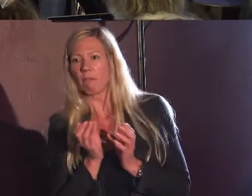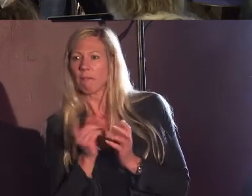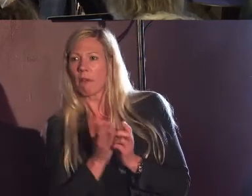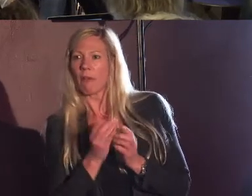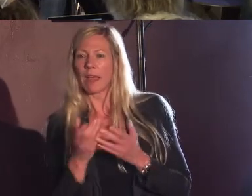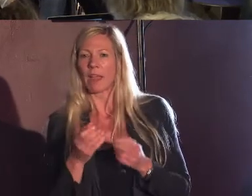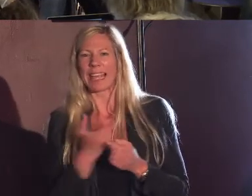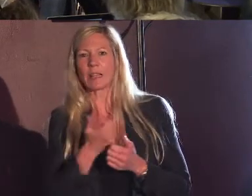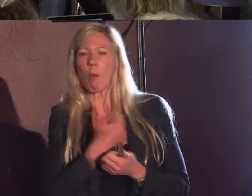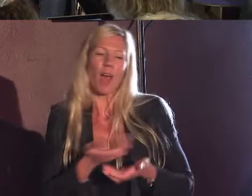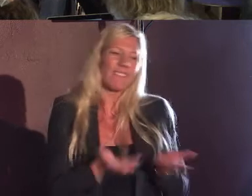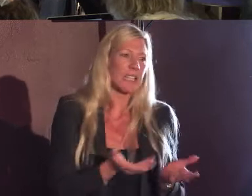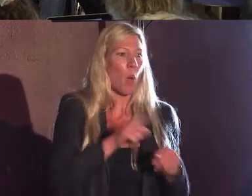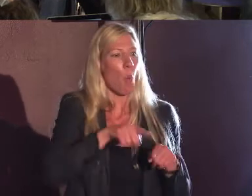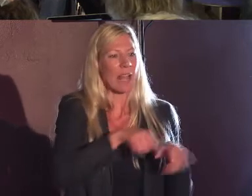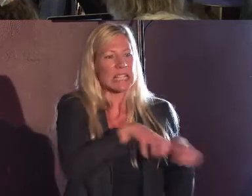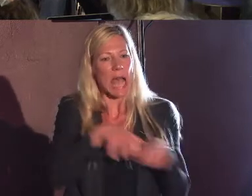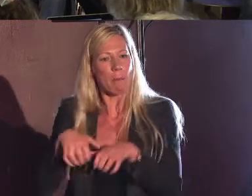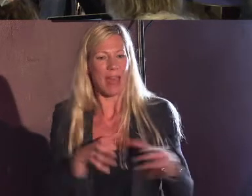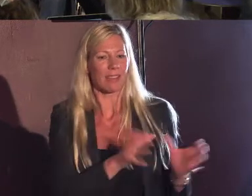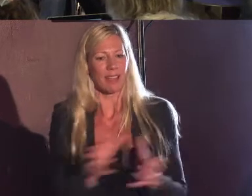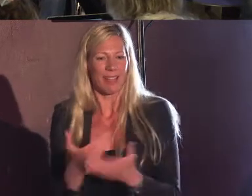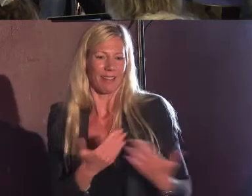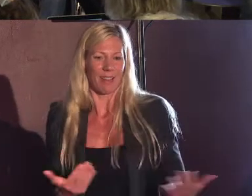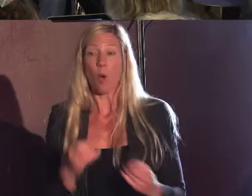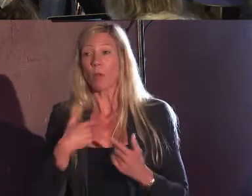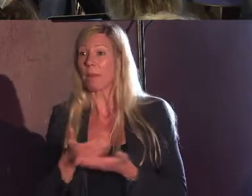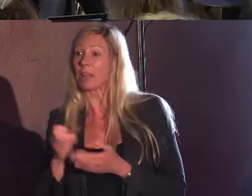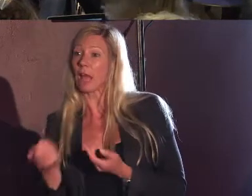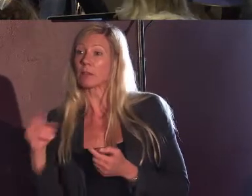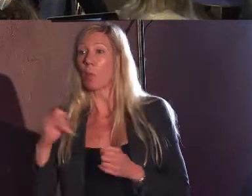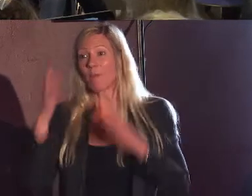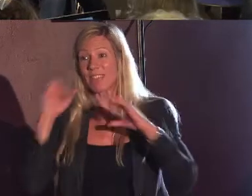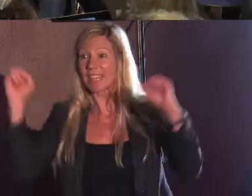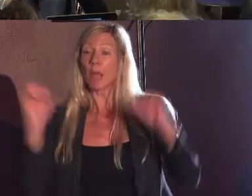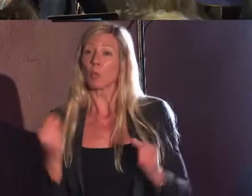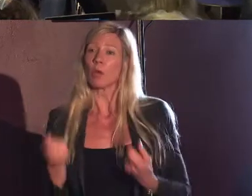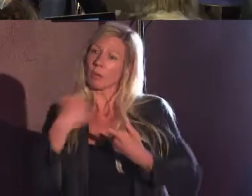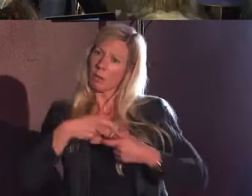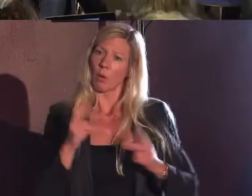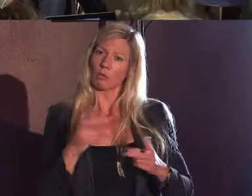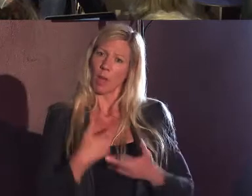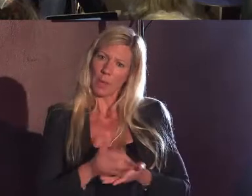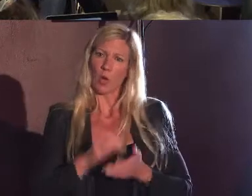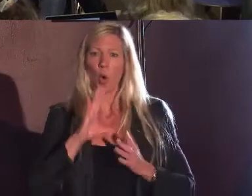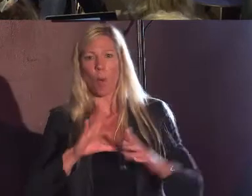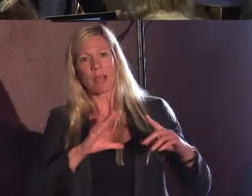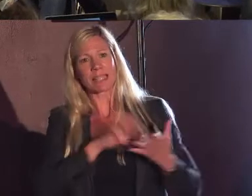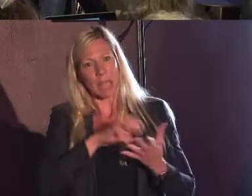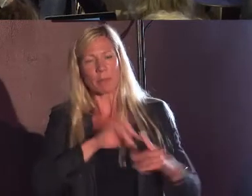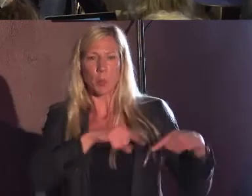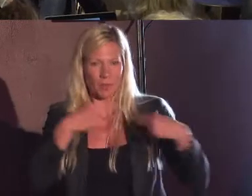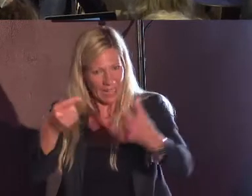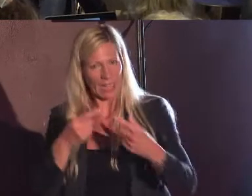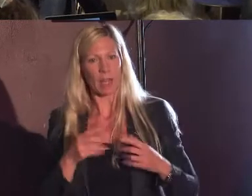bara visa samlingar. Vi, berättar man om vikingar så berättar man om samhällsutveckling och folkvandringar och allt möjligt.